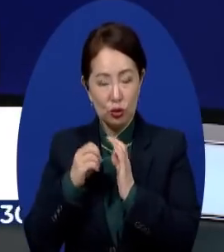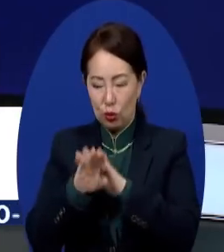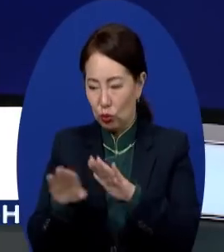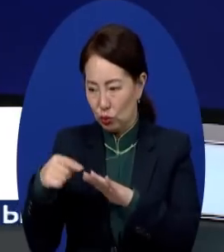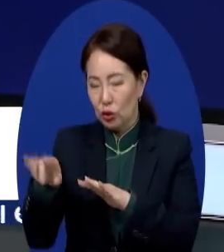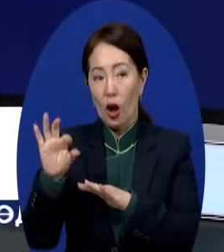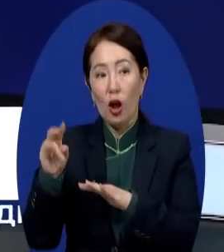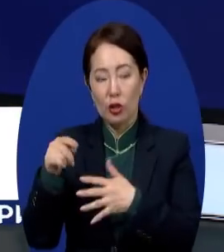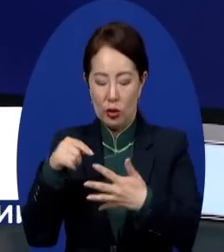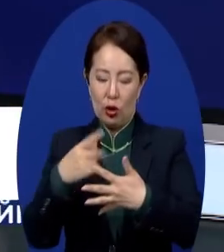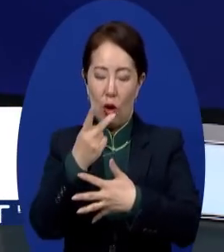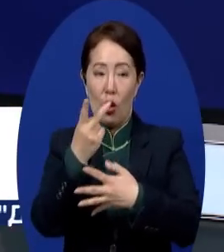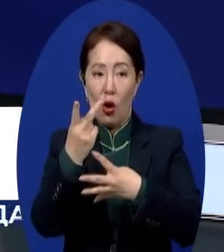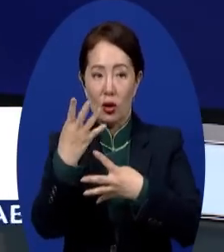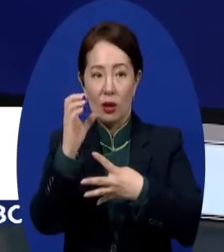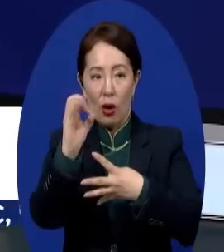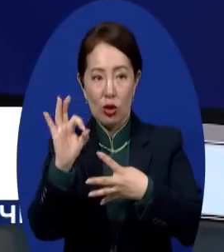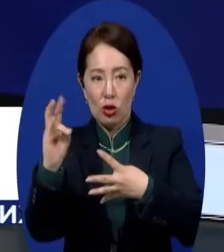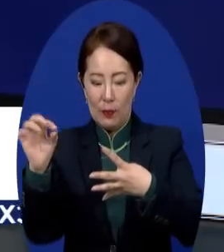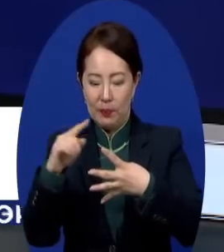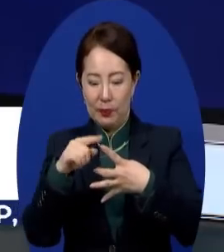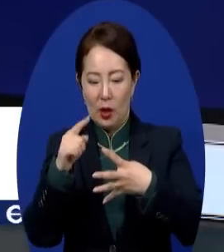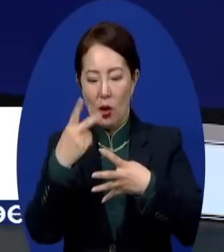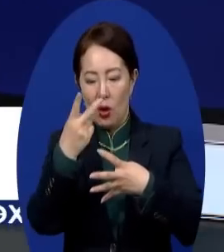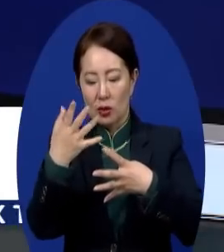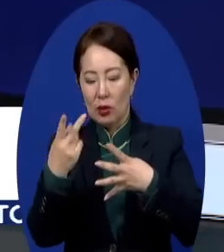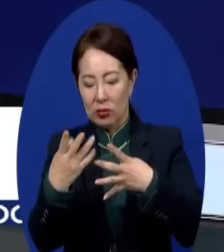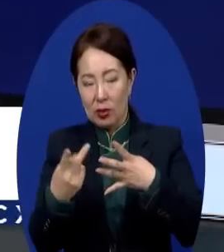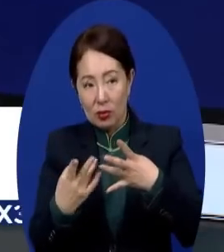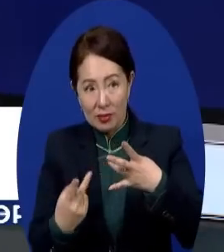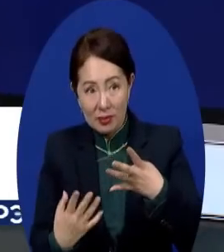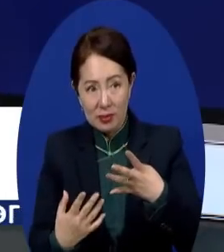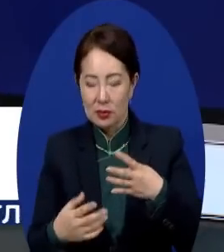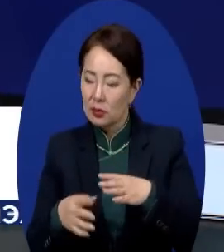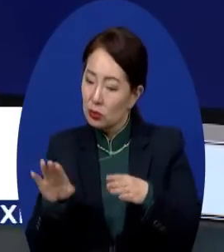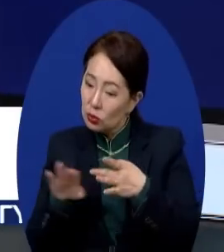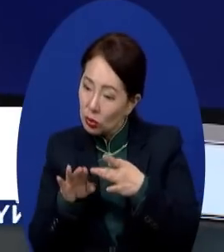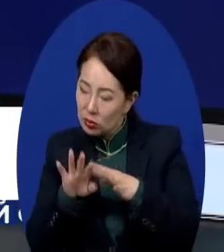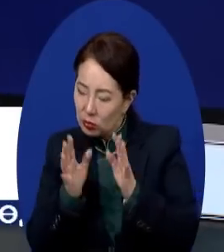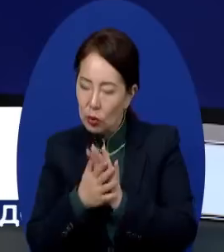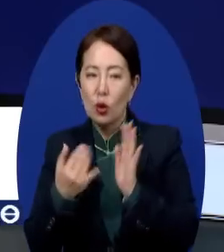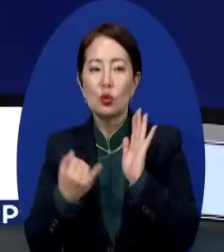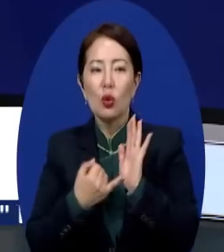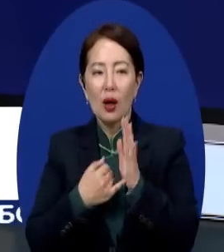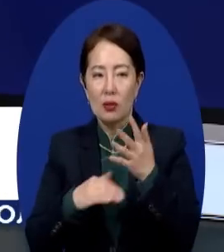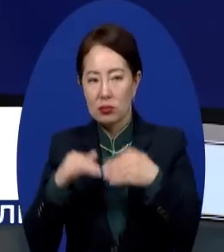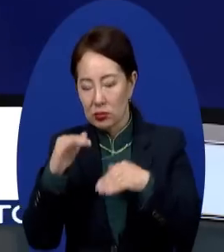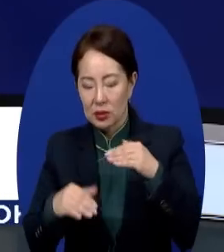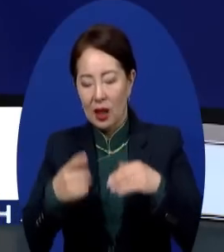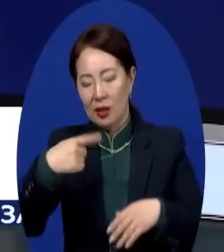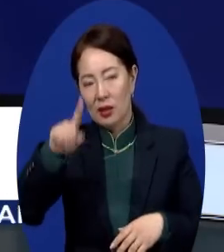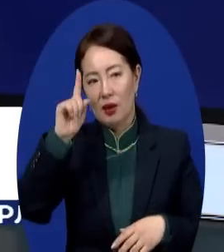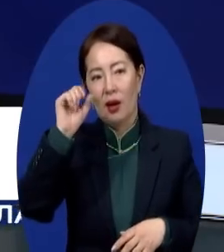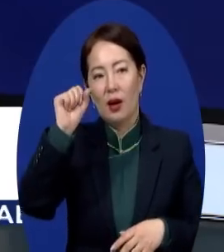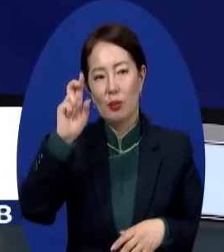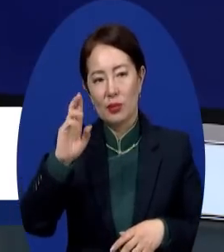байгаа оноо бол тэр багшд 25 оноо авчирна. За ингээд 100-аас багш нар хэдэн оноо авсан байна гэдгийг дундажлаад ингээд 6 төвшин гаргаад хамгийн нэгдүгээр төвшөнд